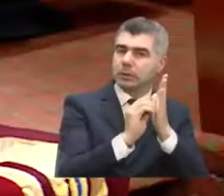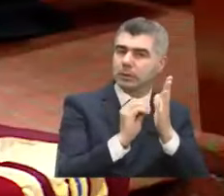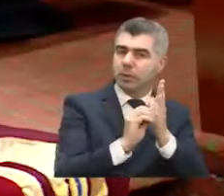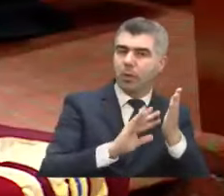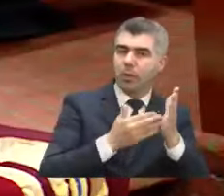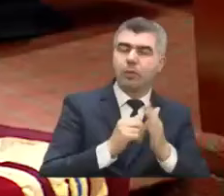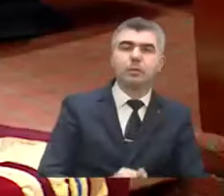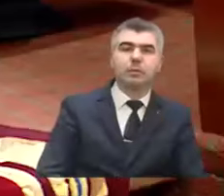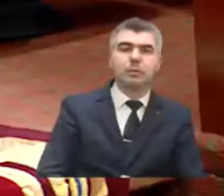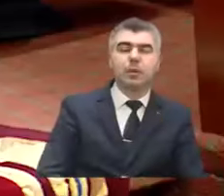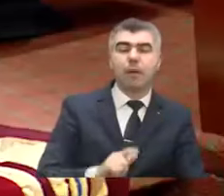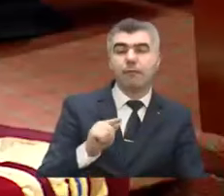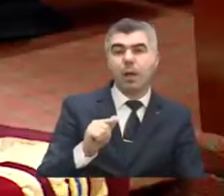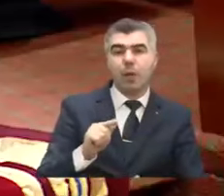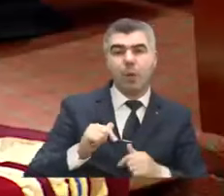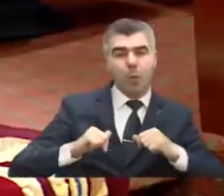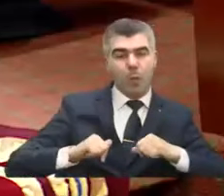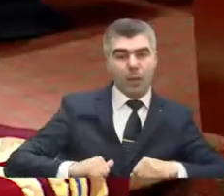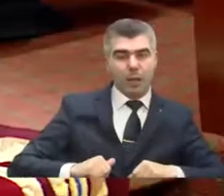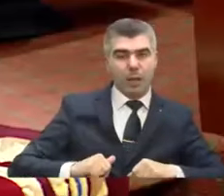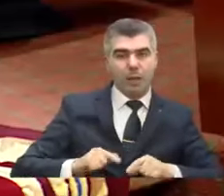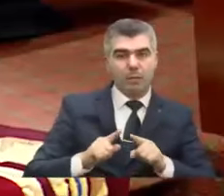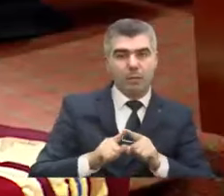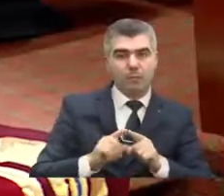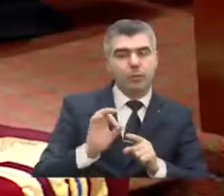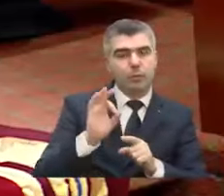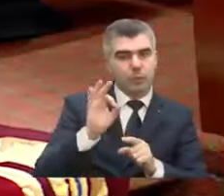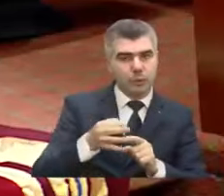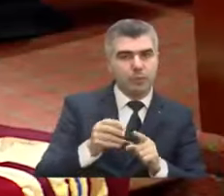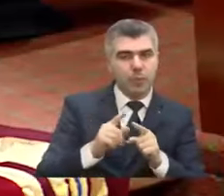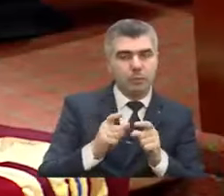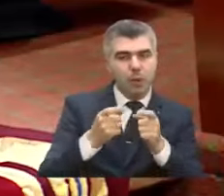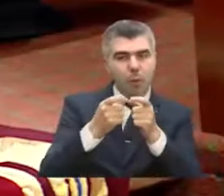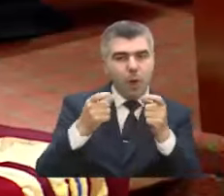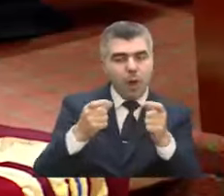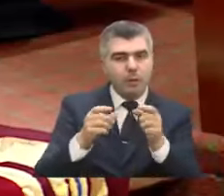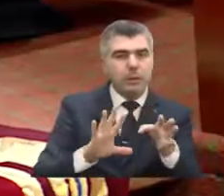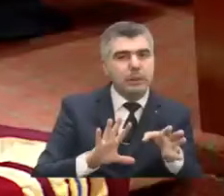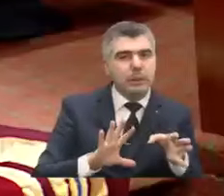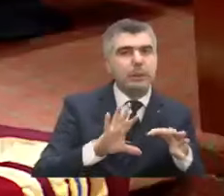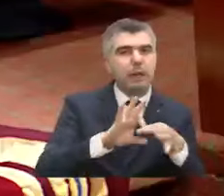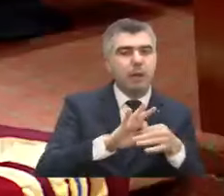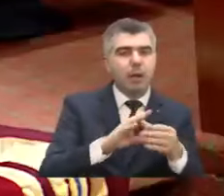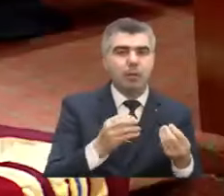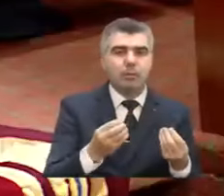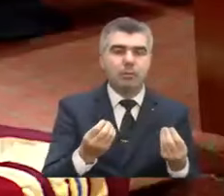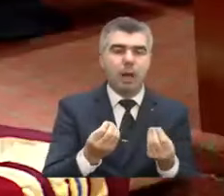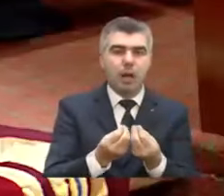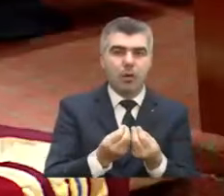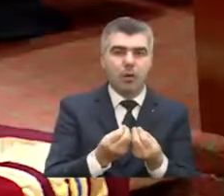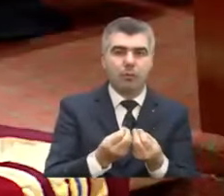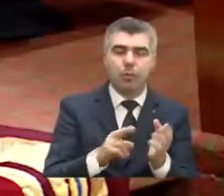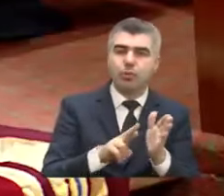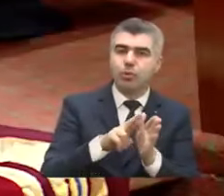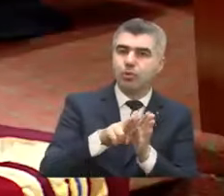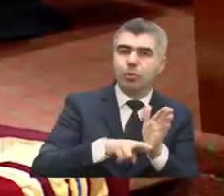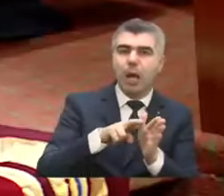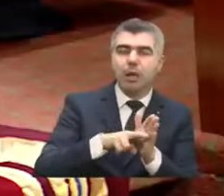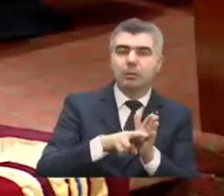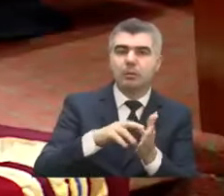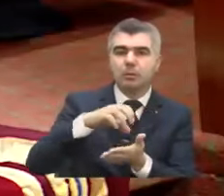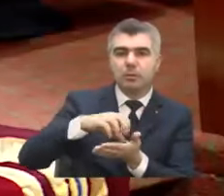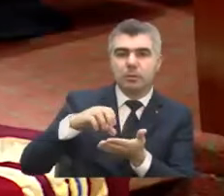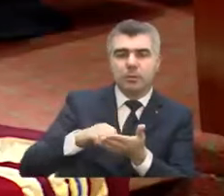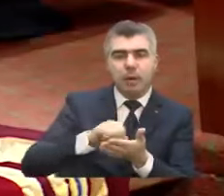نحن داخل الوزارة رهنا الإشارة لتوسيع هذه الاتفاقيات مع الجهات الترابية التي ترغب